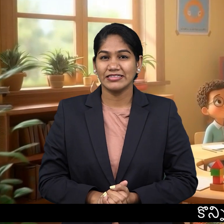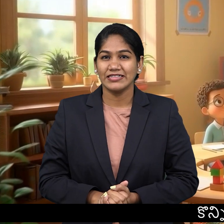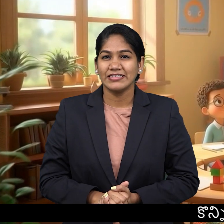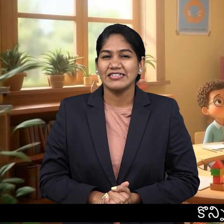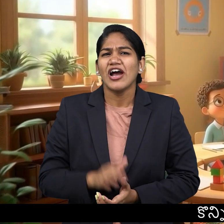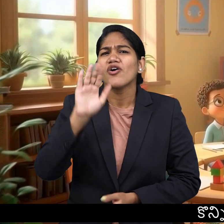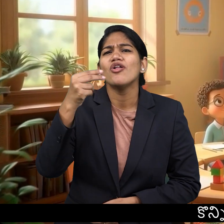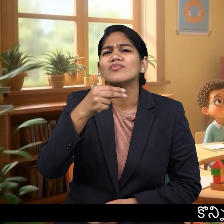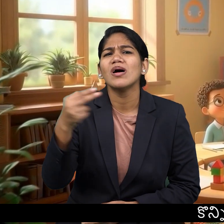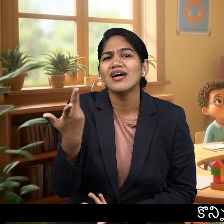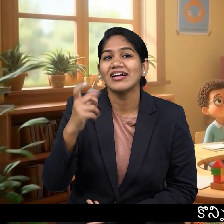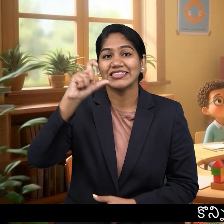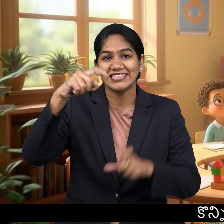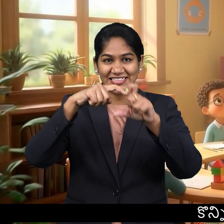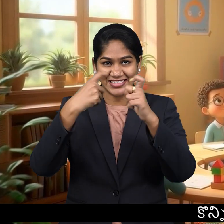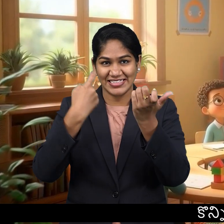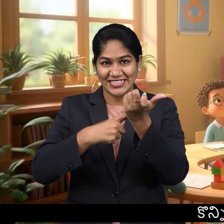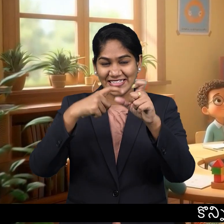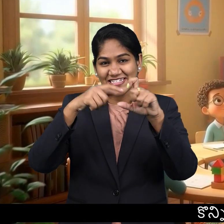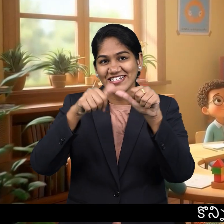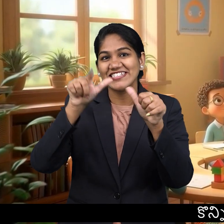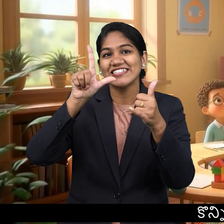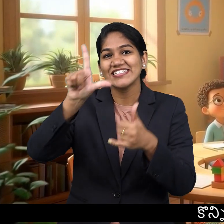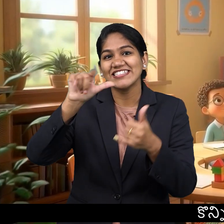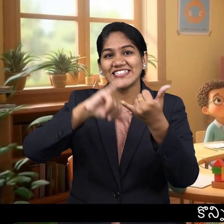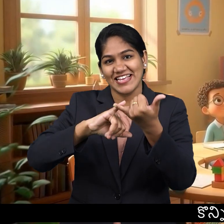కొన్ని ఆహార ధాన్యాలు.